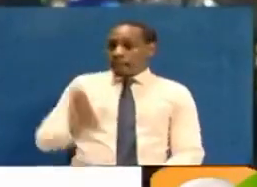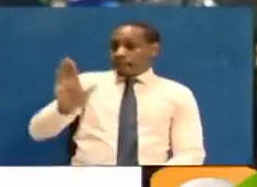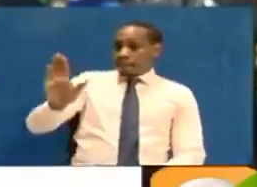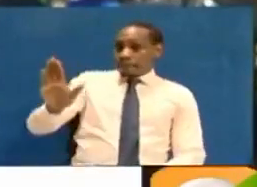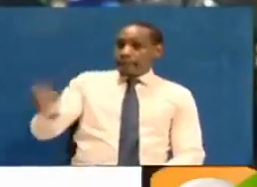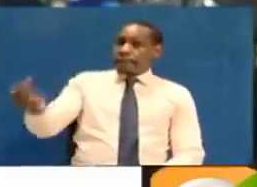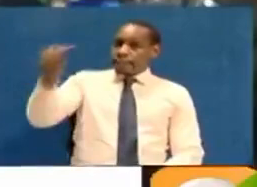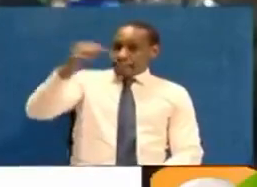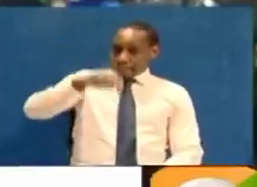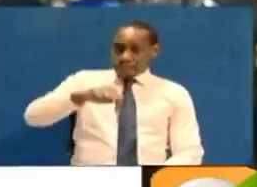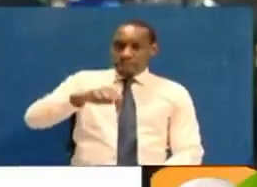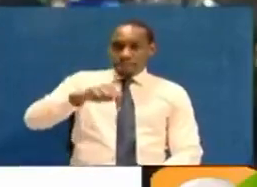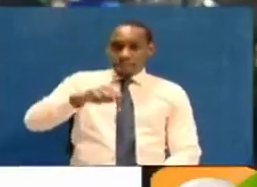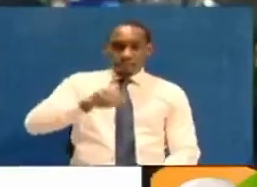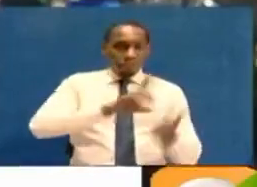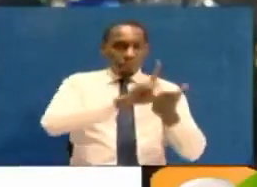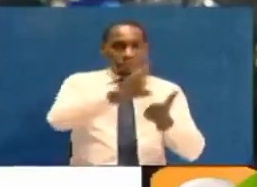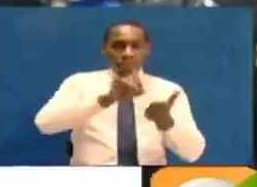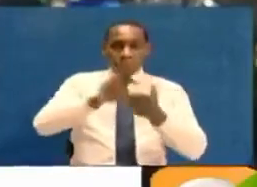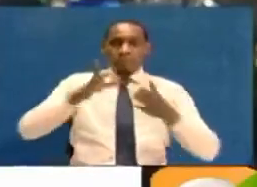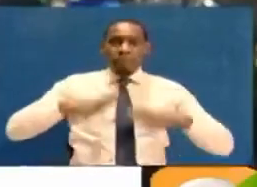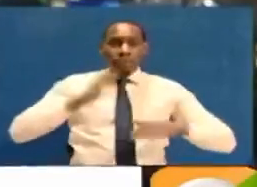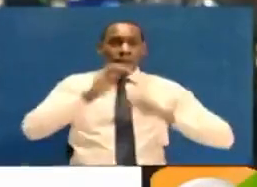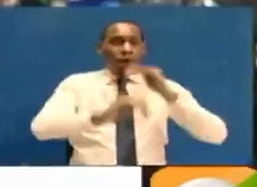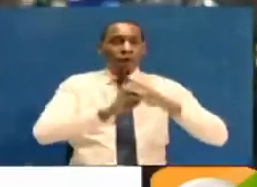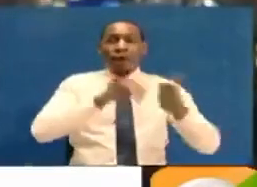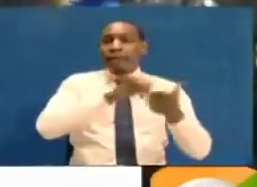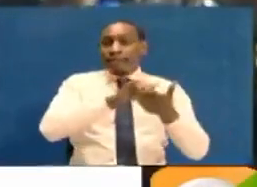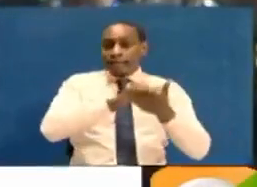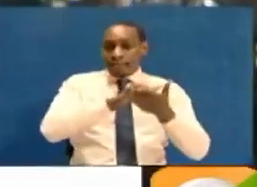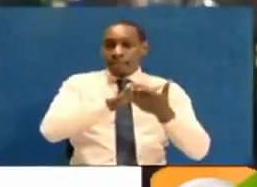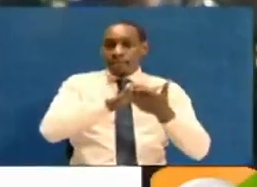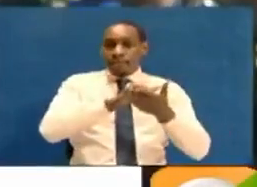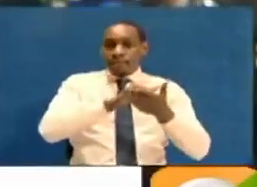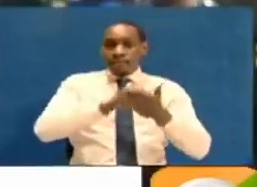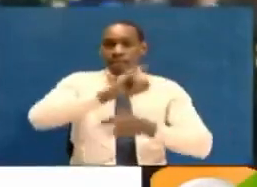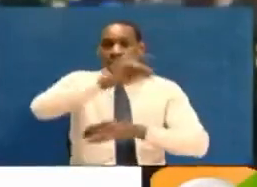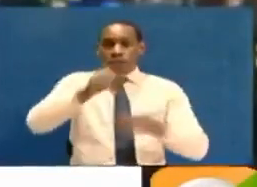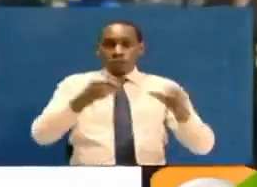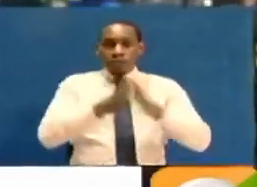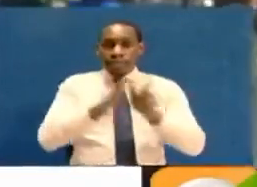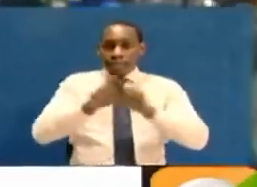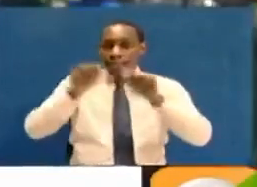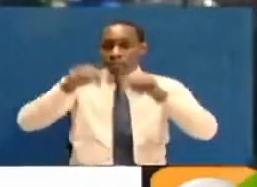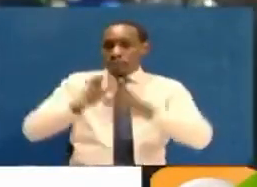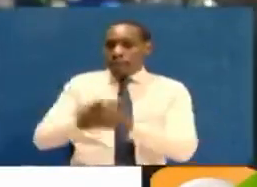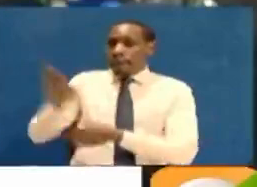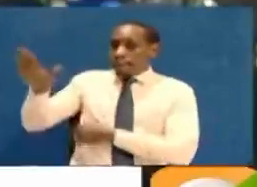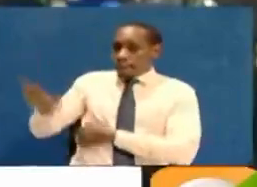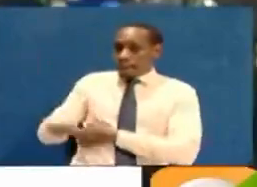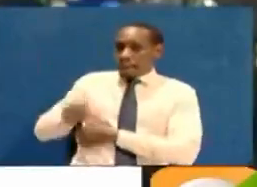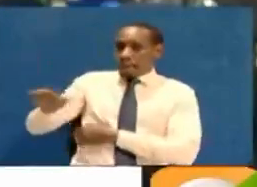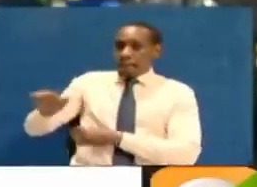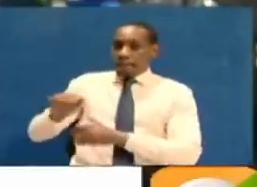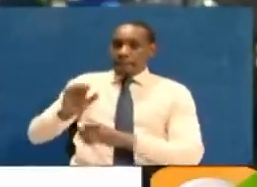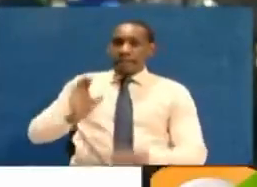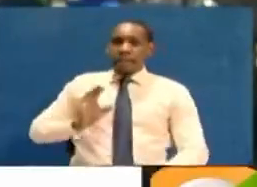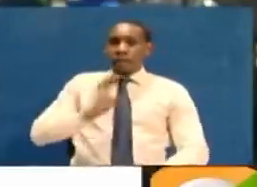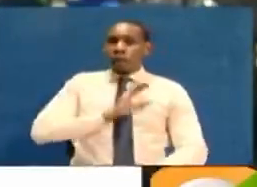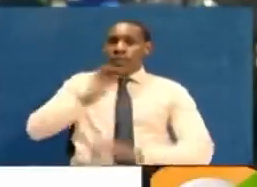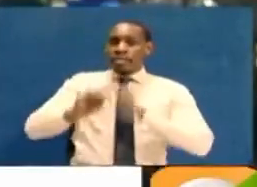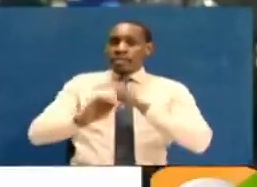Wewe umekuja ukafurusha watu wote ambao walikuwa wa Jubilee. Leo bunge kamati